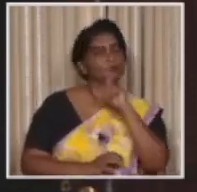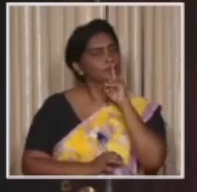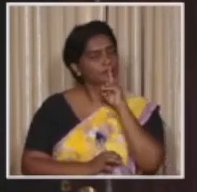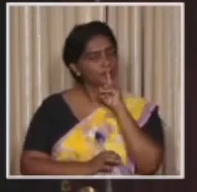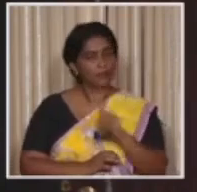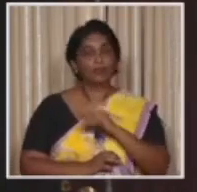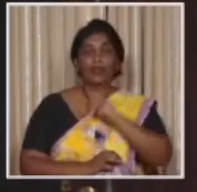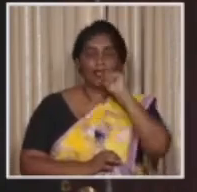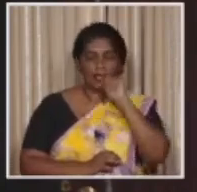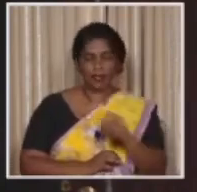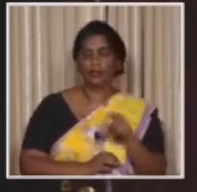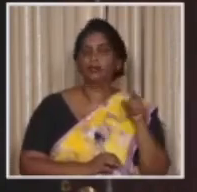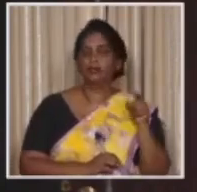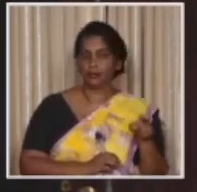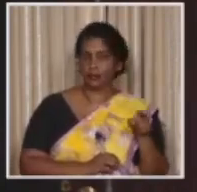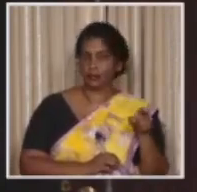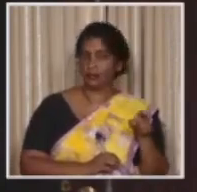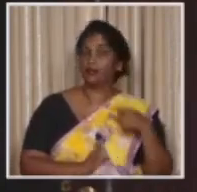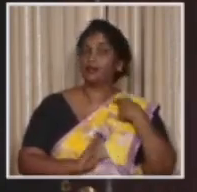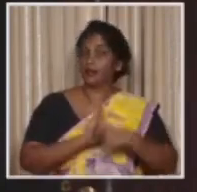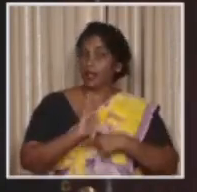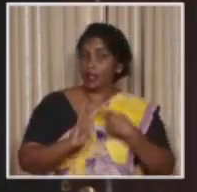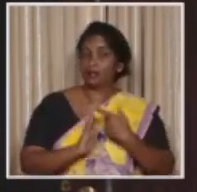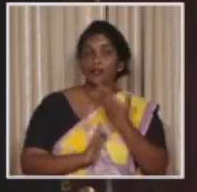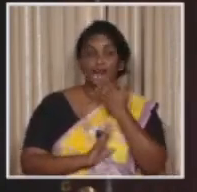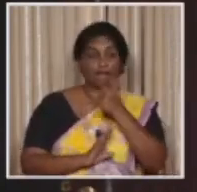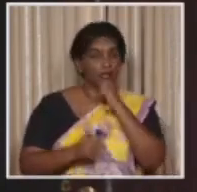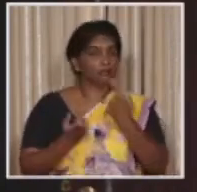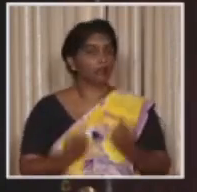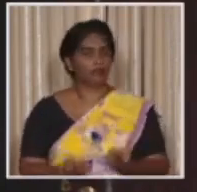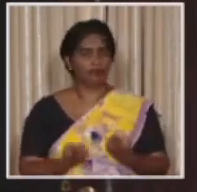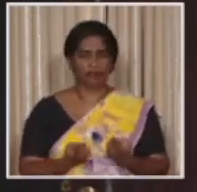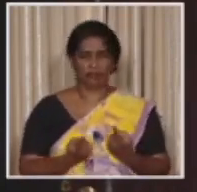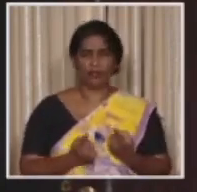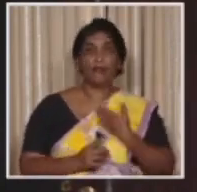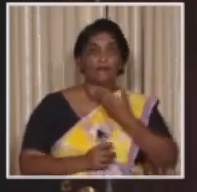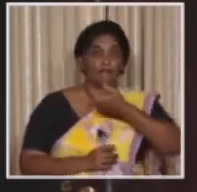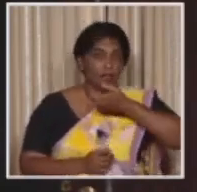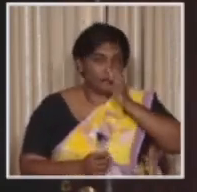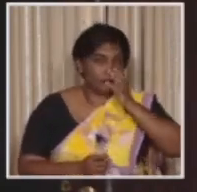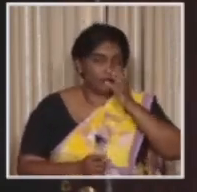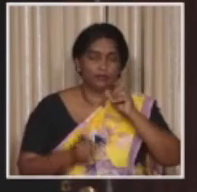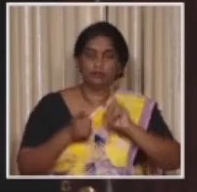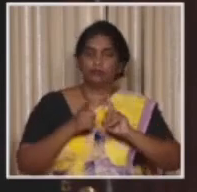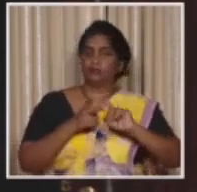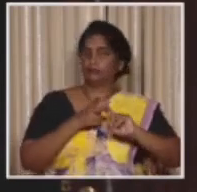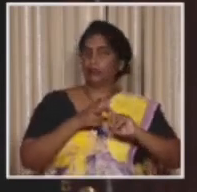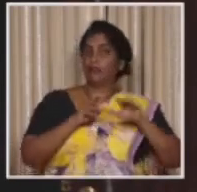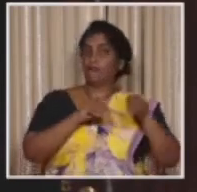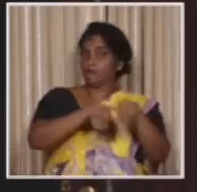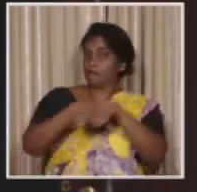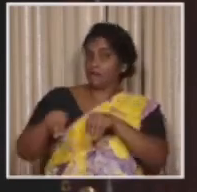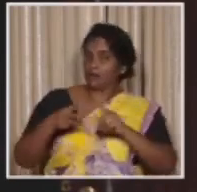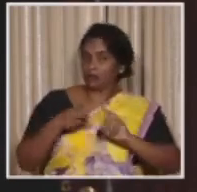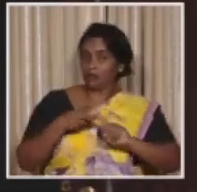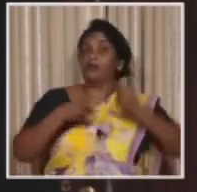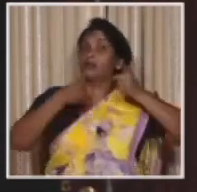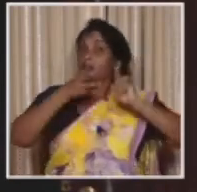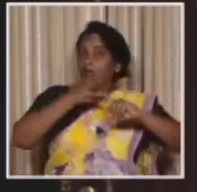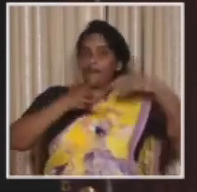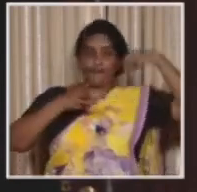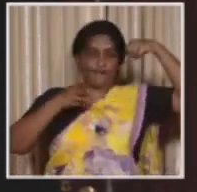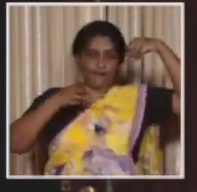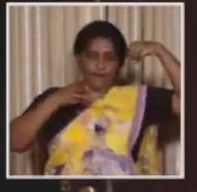කරනවා ඇත්තටම මේ රටේ ජල අවශ්‍යතාවය කියන්නේ බීමට ඒ වගේම තමයි වගාවට ඊළඟට